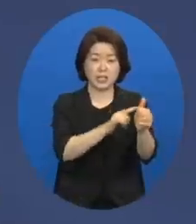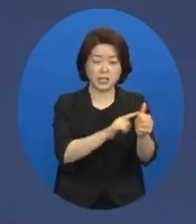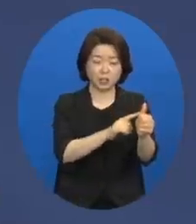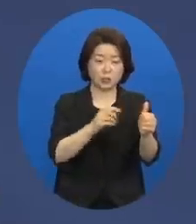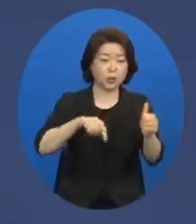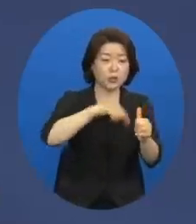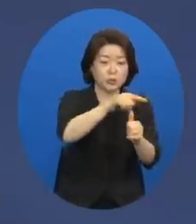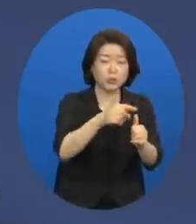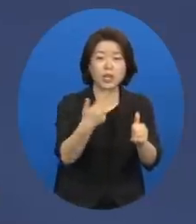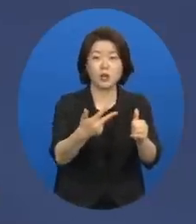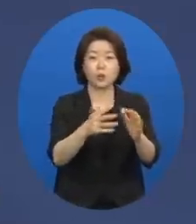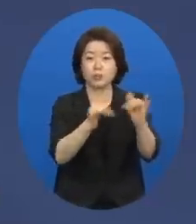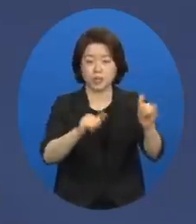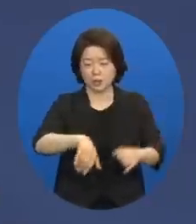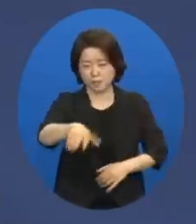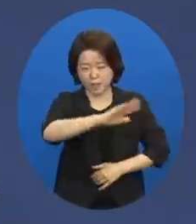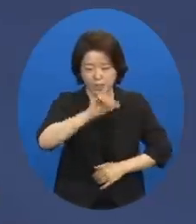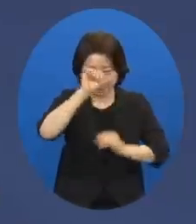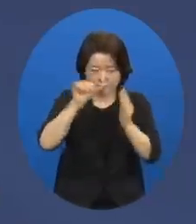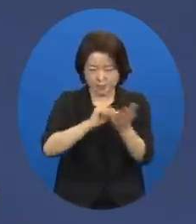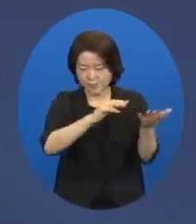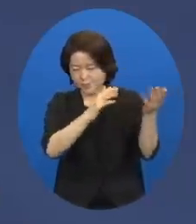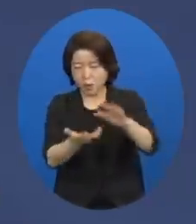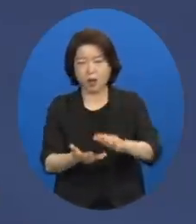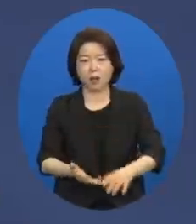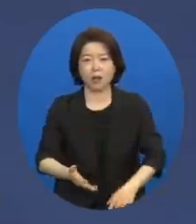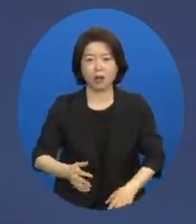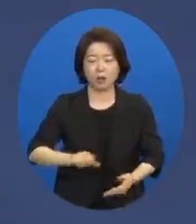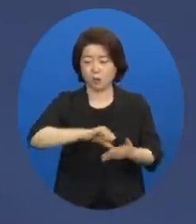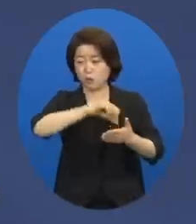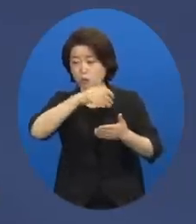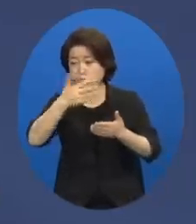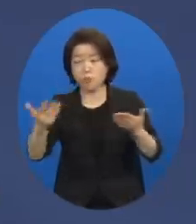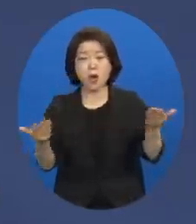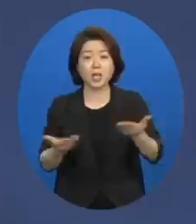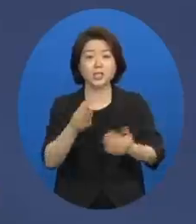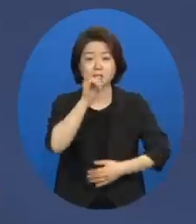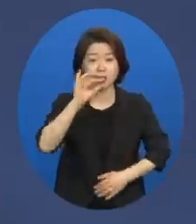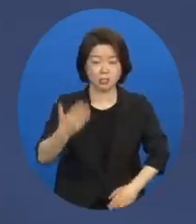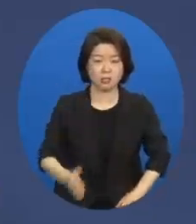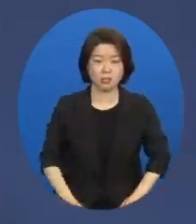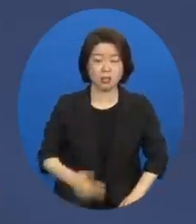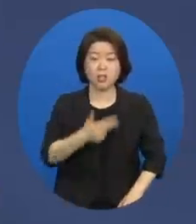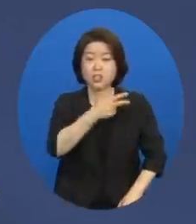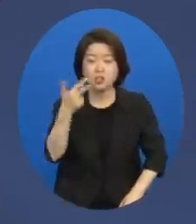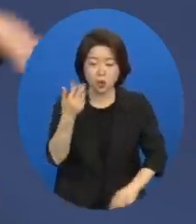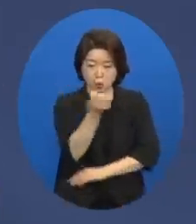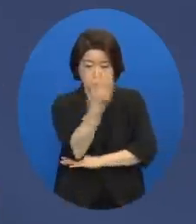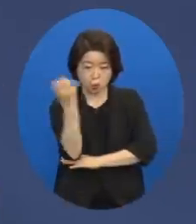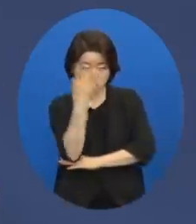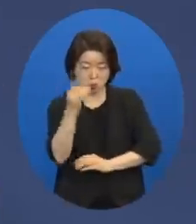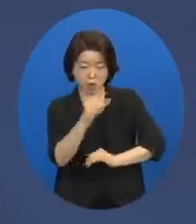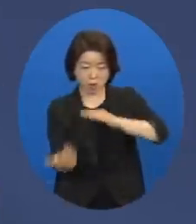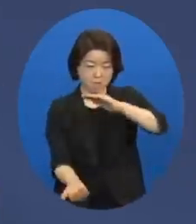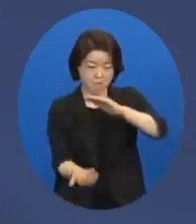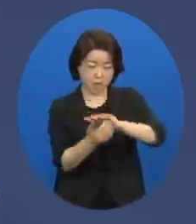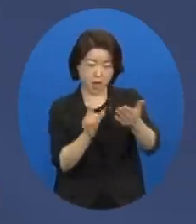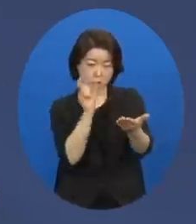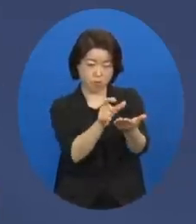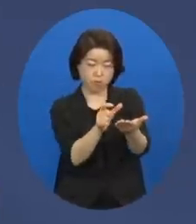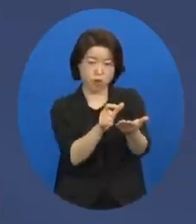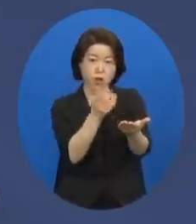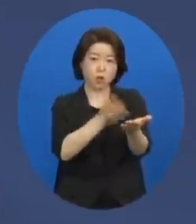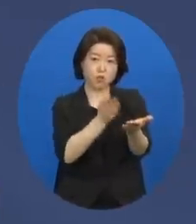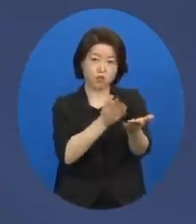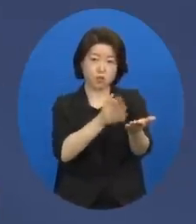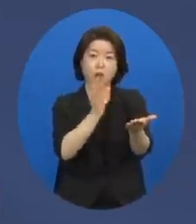완전히 인생이 뒤집어져서 그 사람 모두가 다 유명한 사건이 됐습니다. 영국 일간지에 막 탑 뉴스로 오를